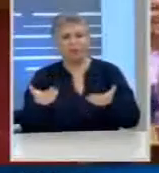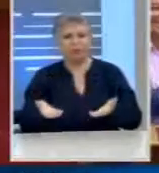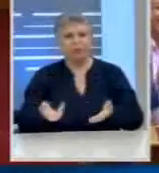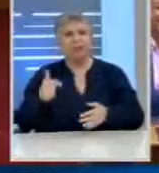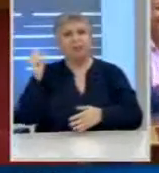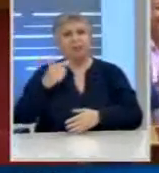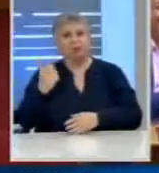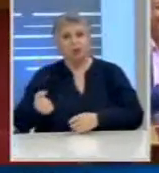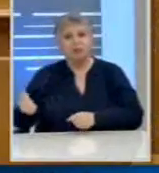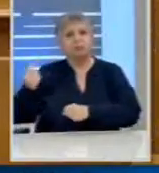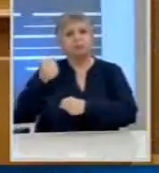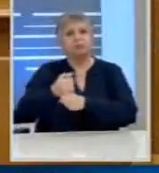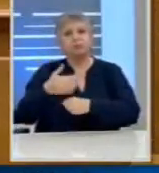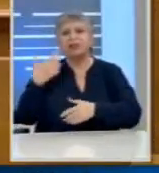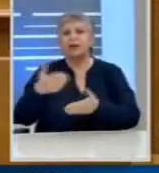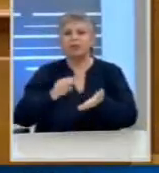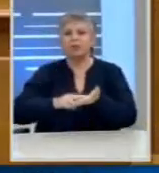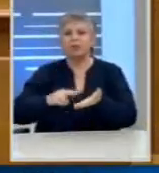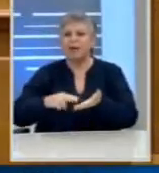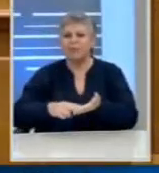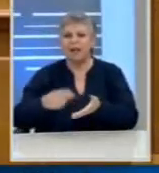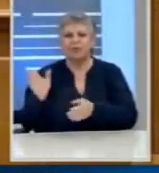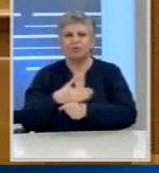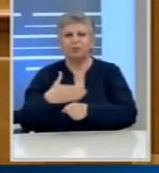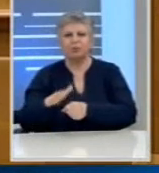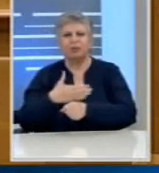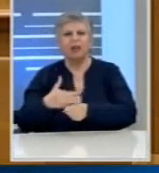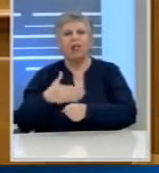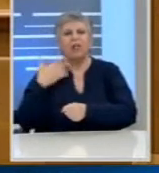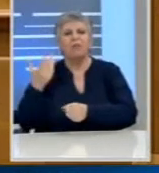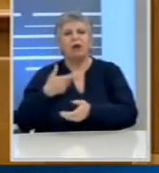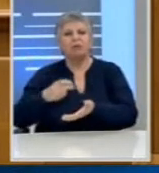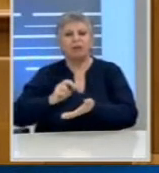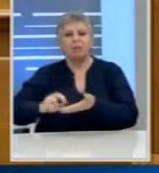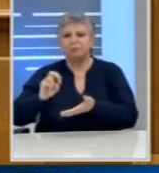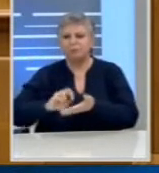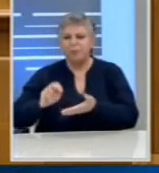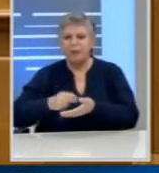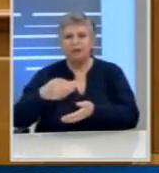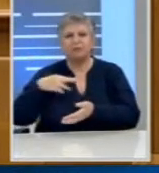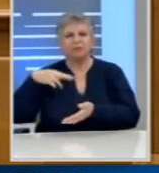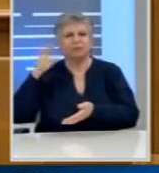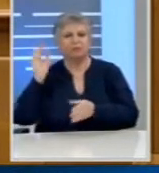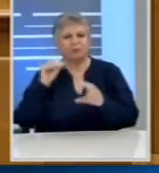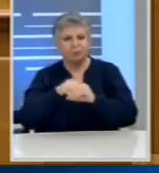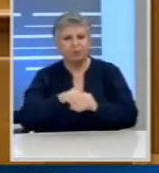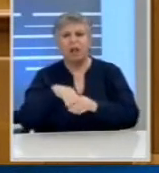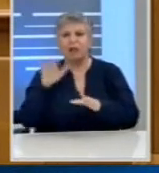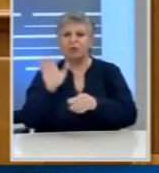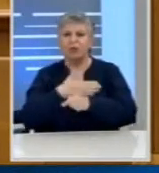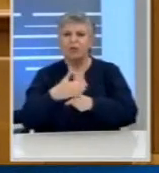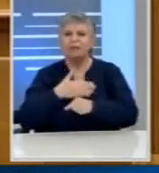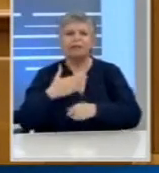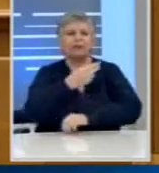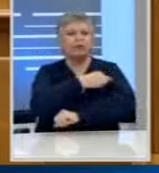και έρχεστε τώρα έχοντας διαλύσει τα ασφαλιστικά ταμεία με το PSI, έχοντας διαλύσει τα νοσοκομεία, έχοντας διαλύσει τα πανεπιστήμια,